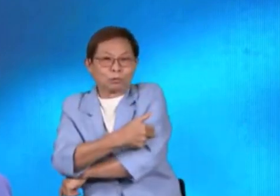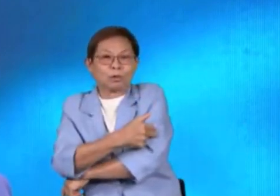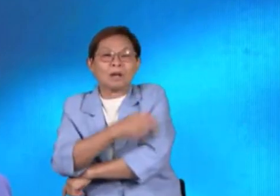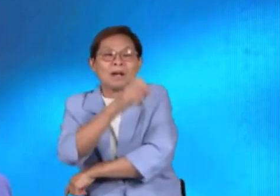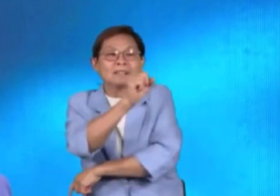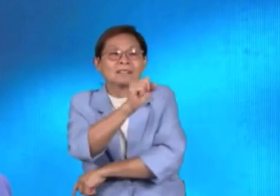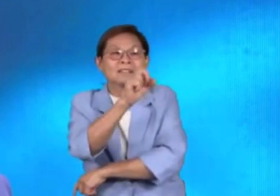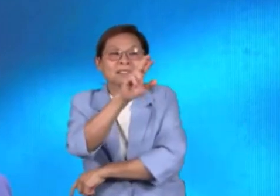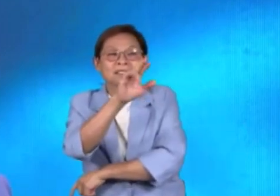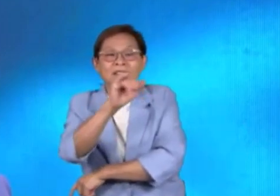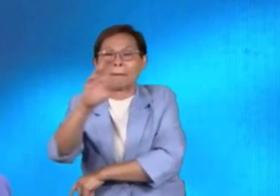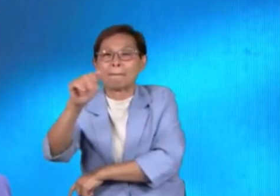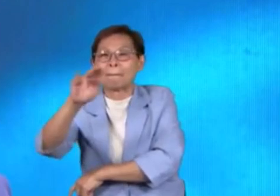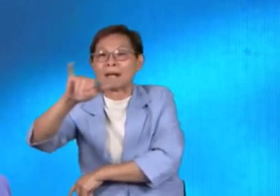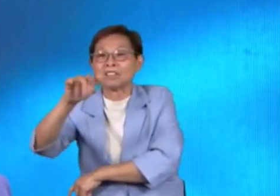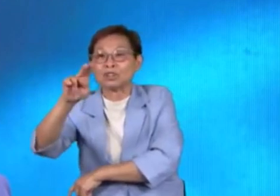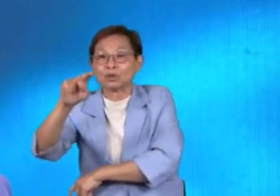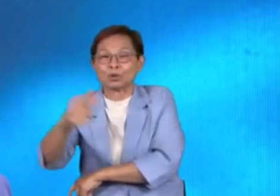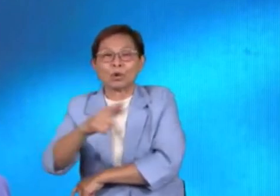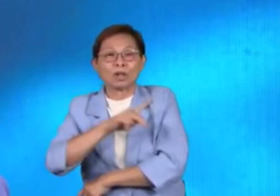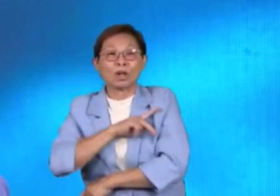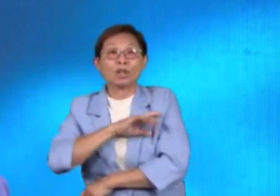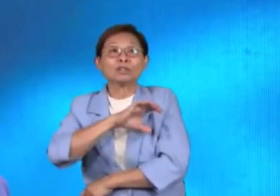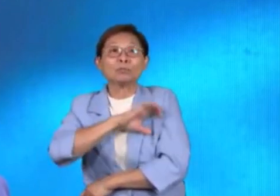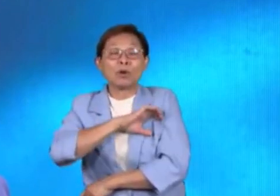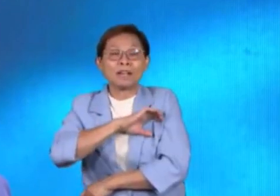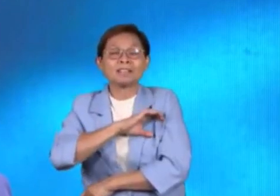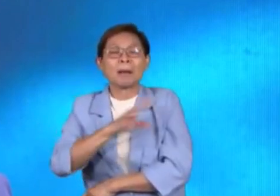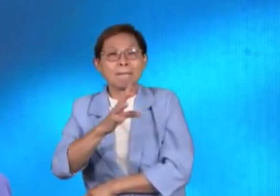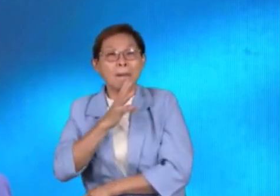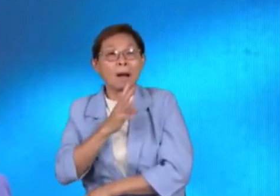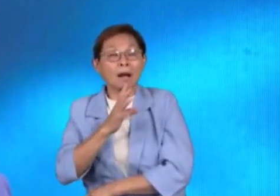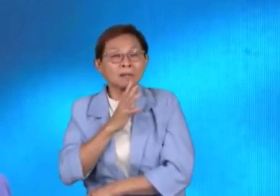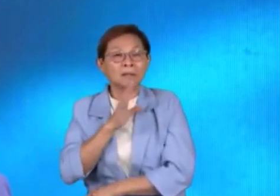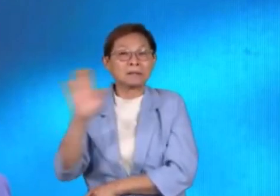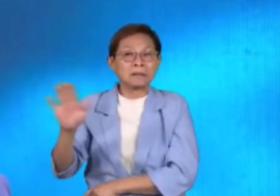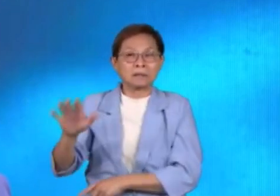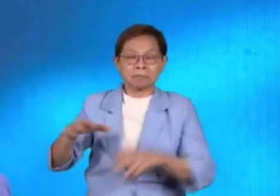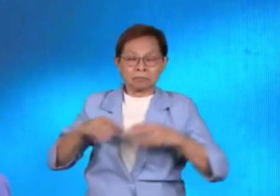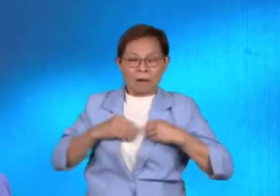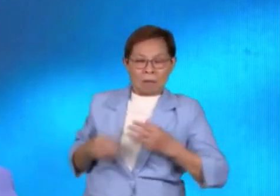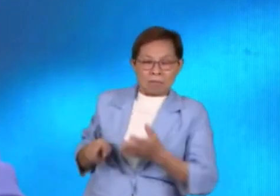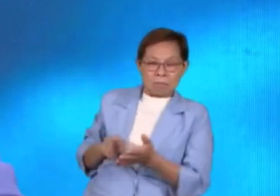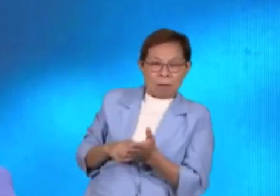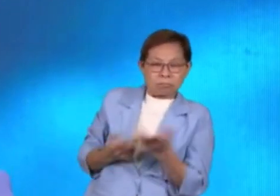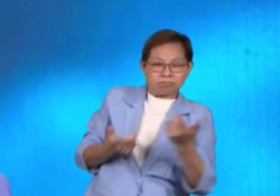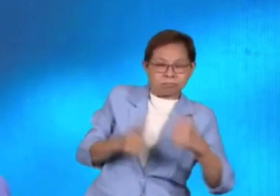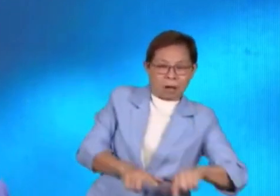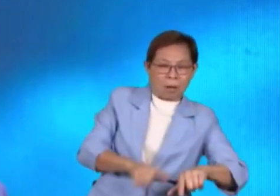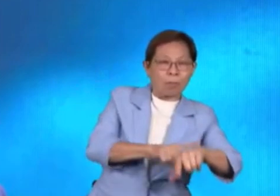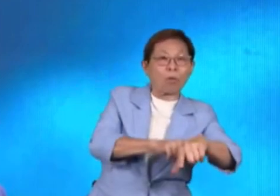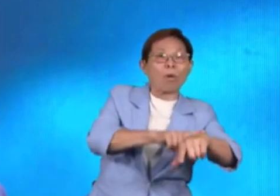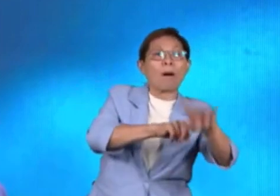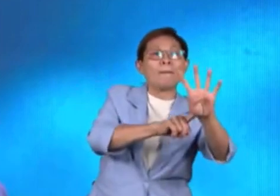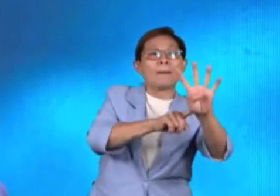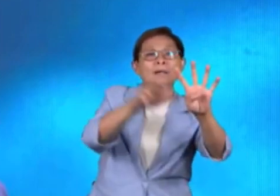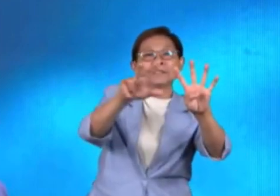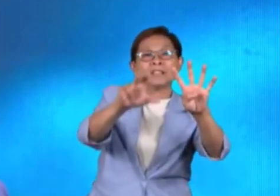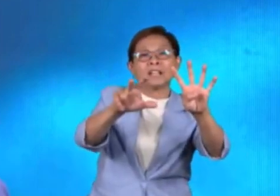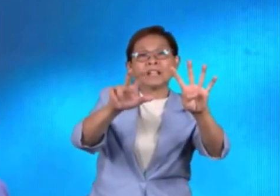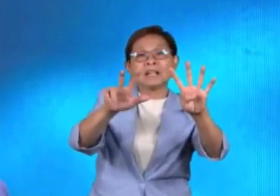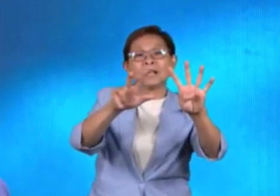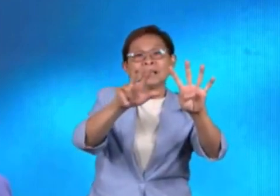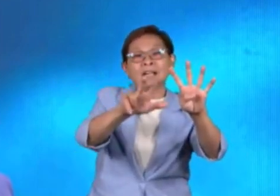mancong ketua polis daerah manjong acp Mohamad nordin Abdullah berkata pihaknya menerima laporan mengenai kejadian pada pukul